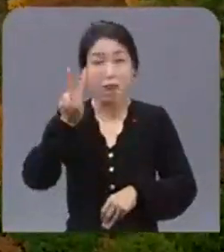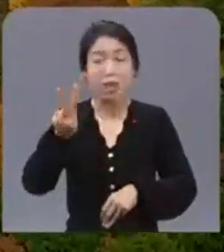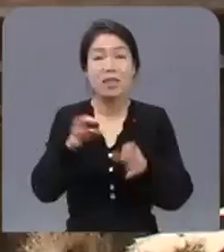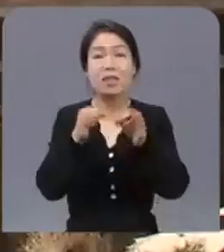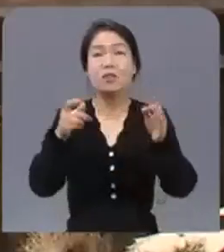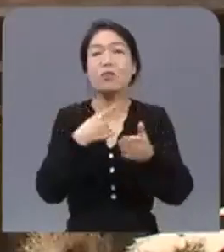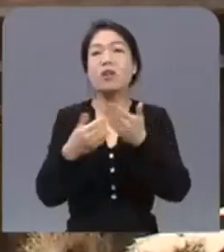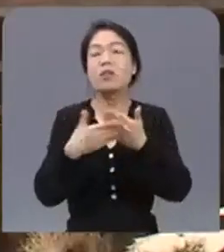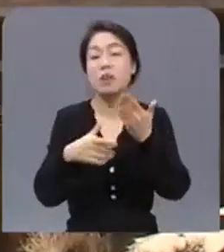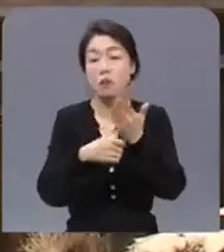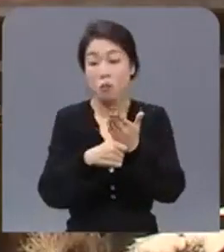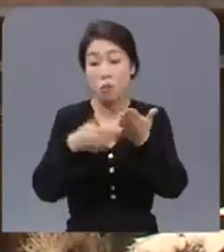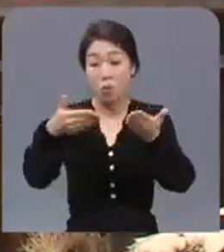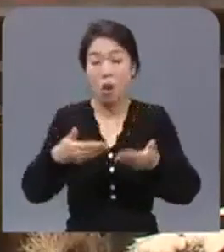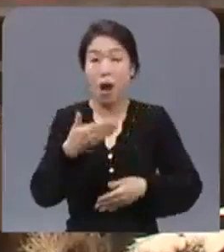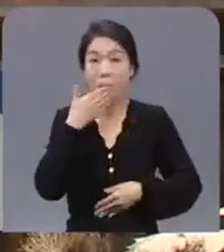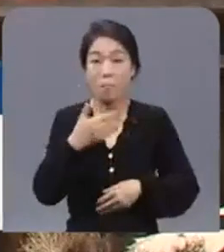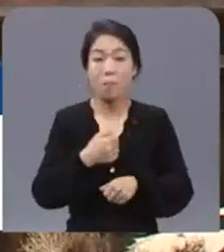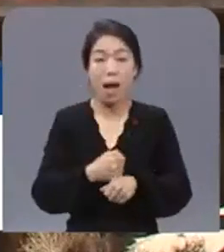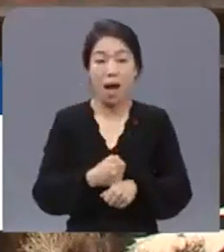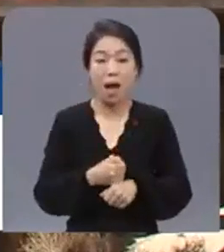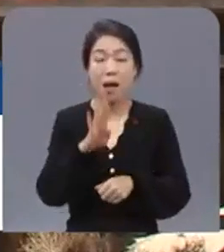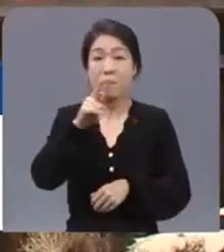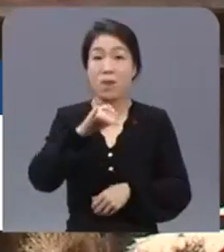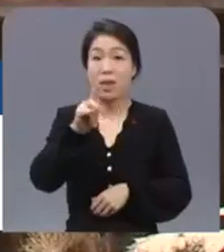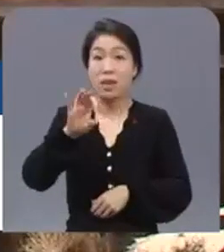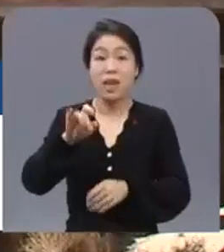겁니다 계양사에서도